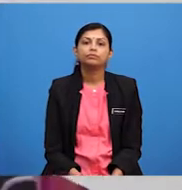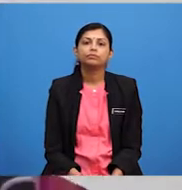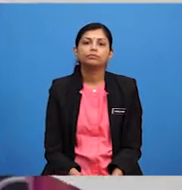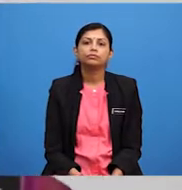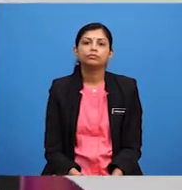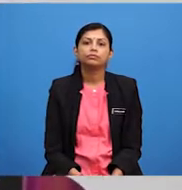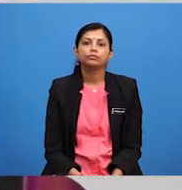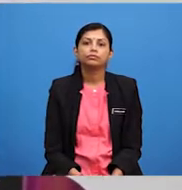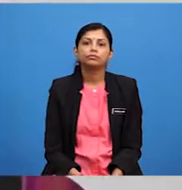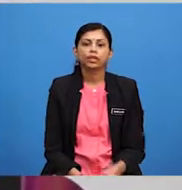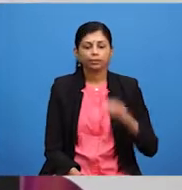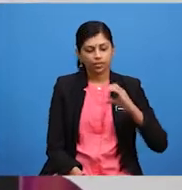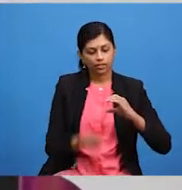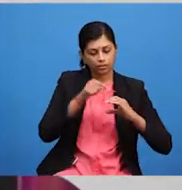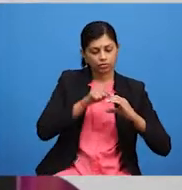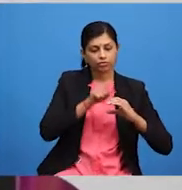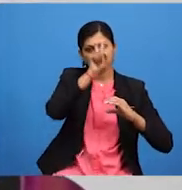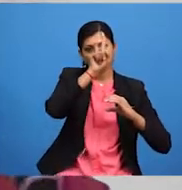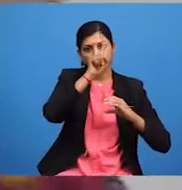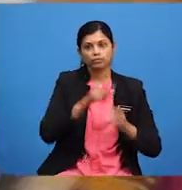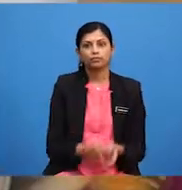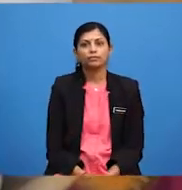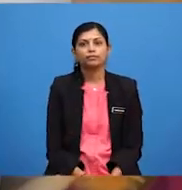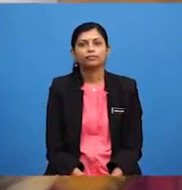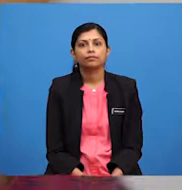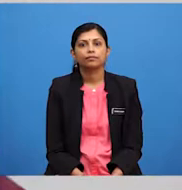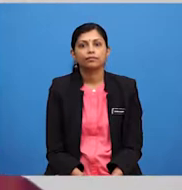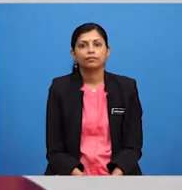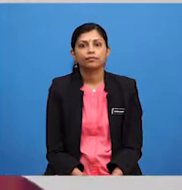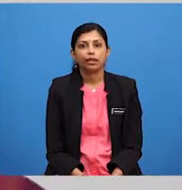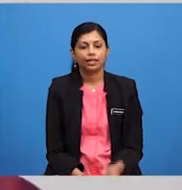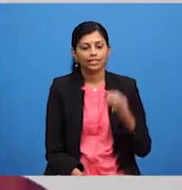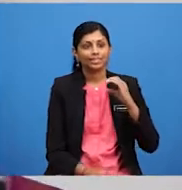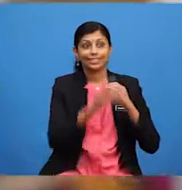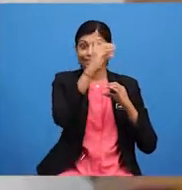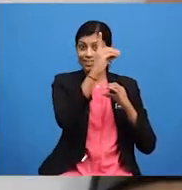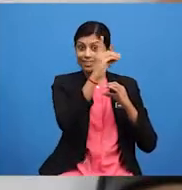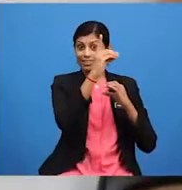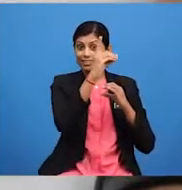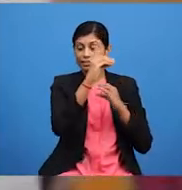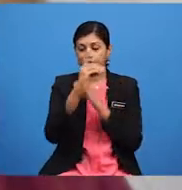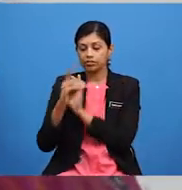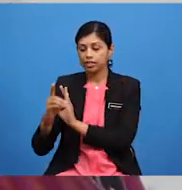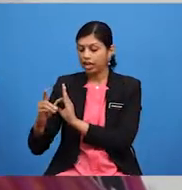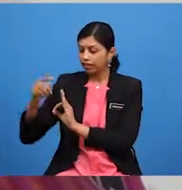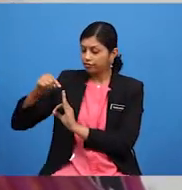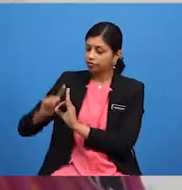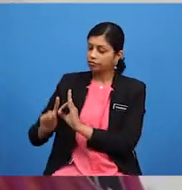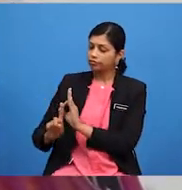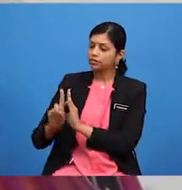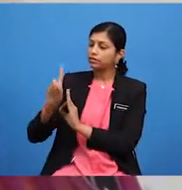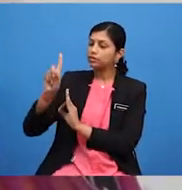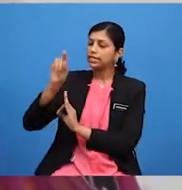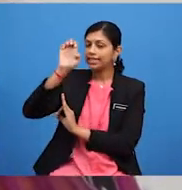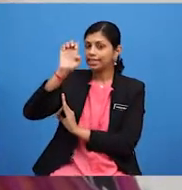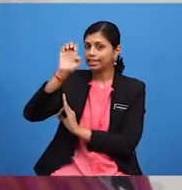C ke atas menjadikan garisan CD dan dari titik F ke